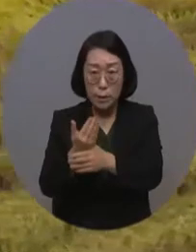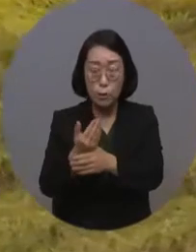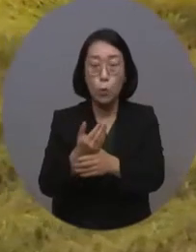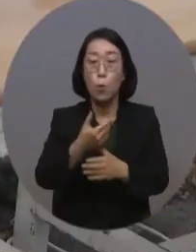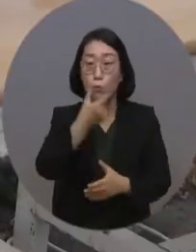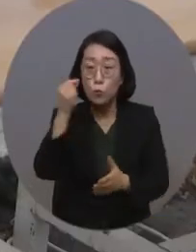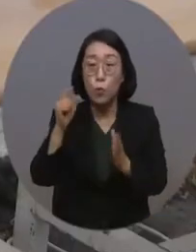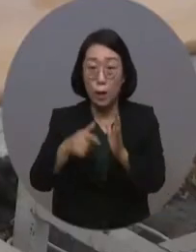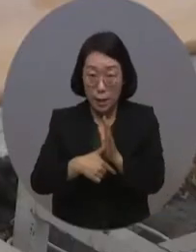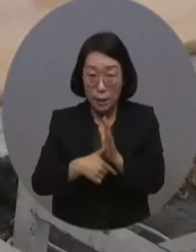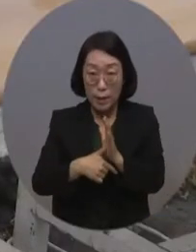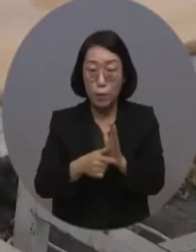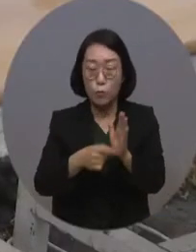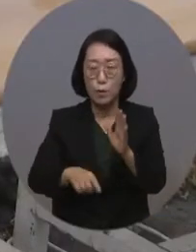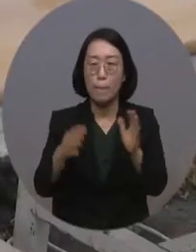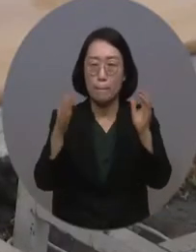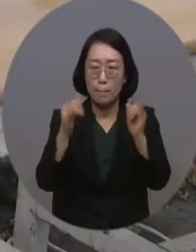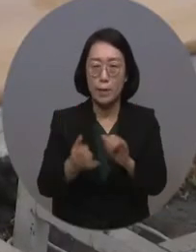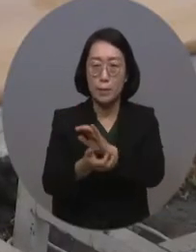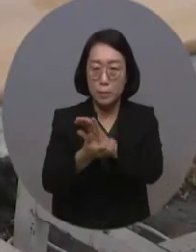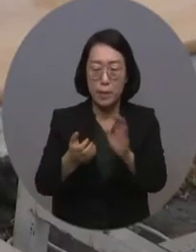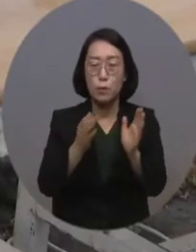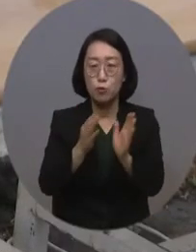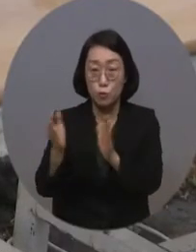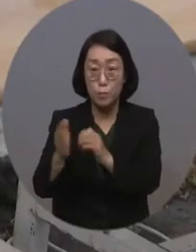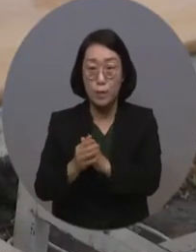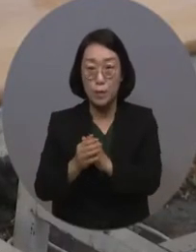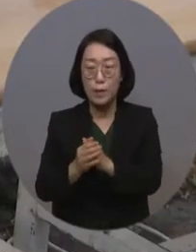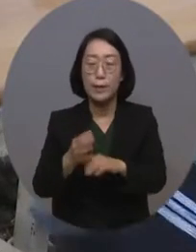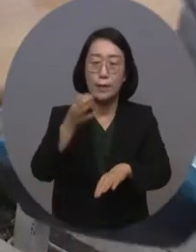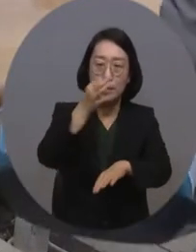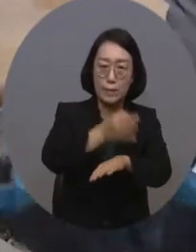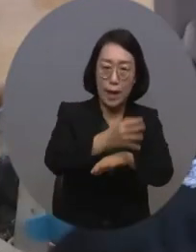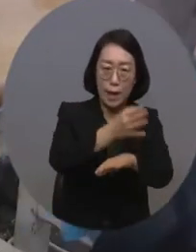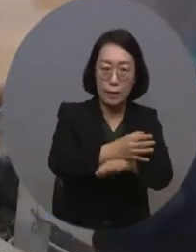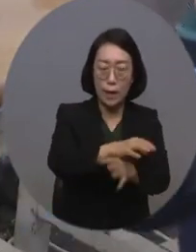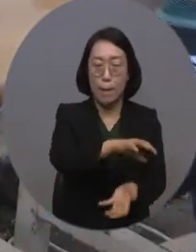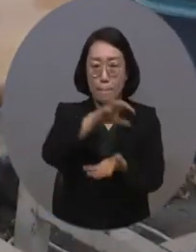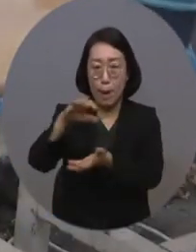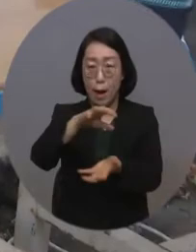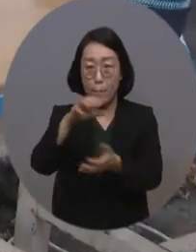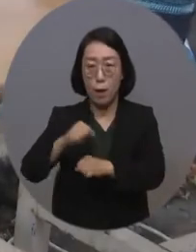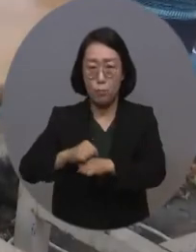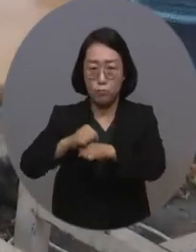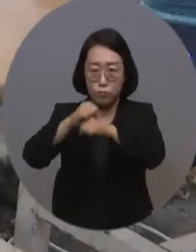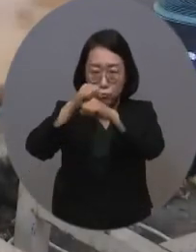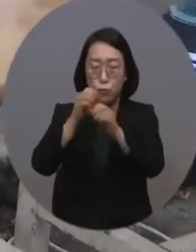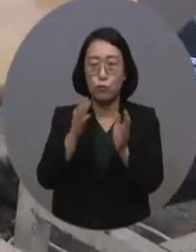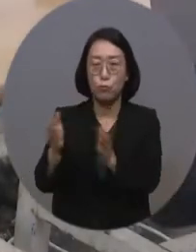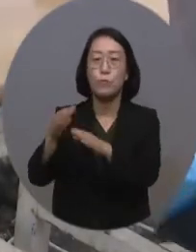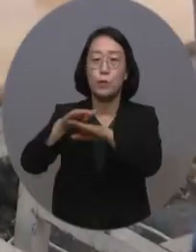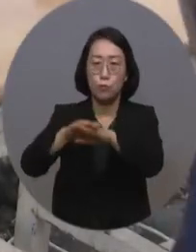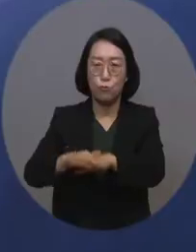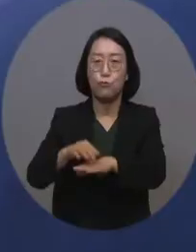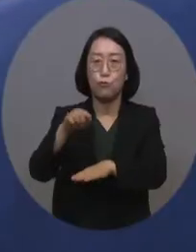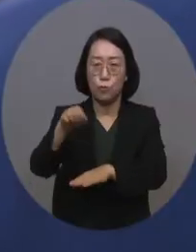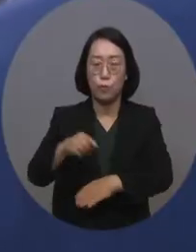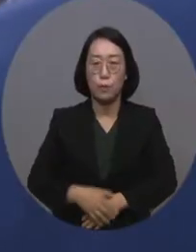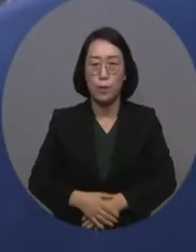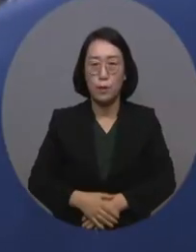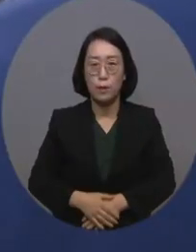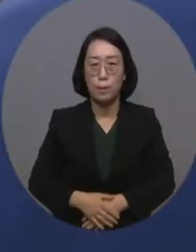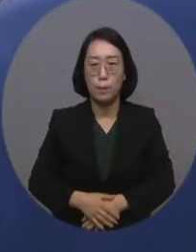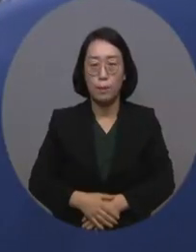대비하기 위해 정부가 민간으로부터 일정 분량의 쌀을 시장 가격으로 매입해 비축하는 미국입니다 공영민